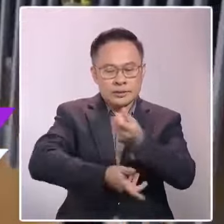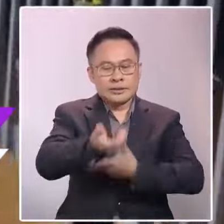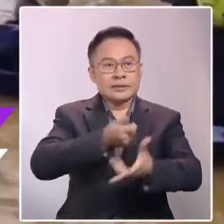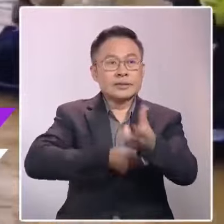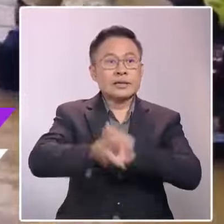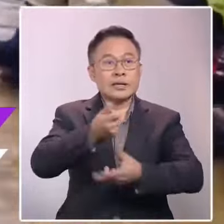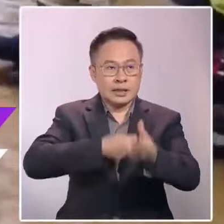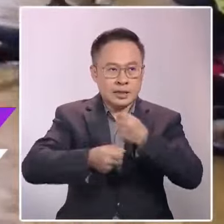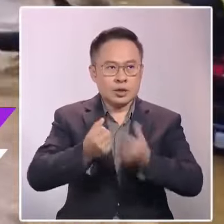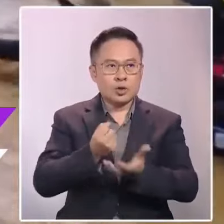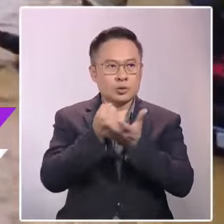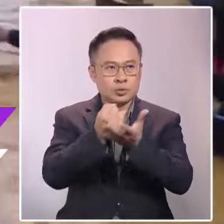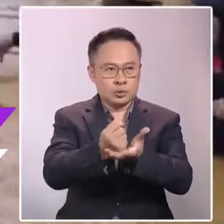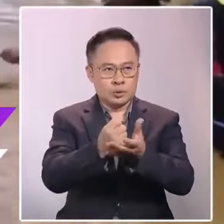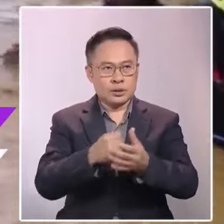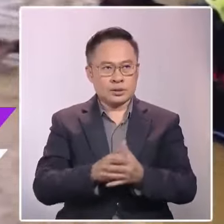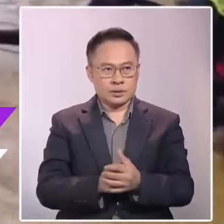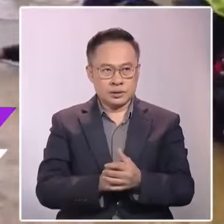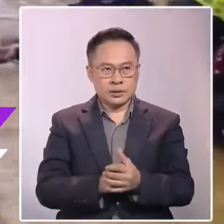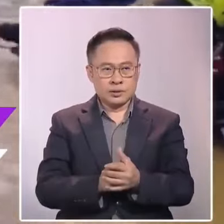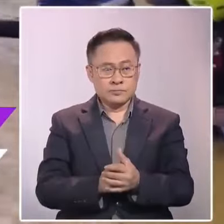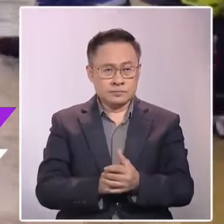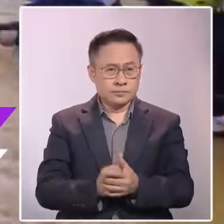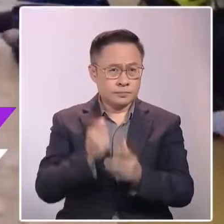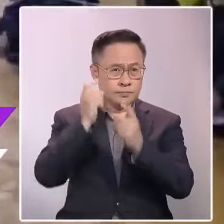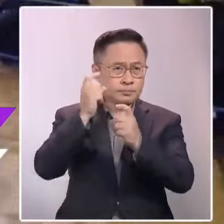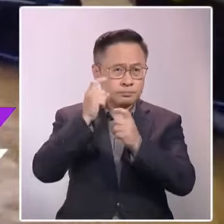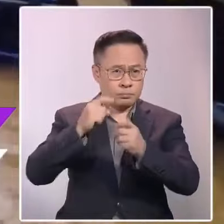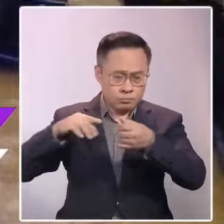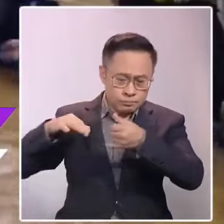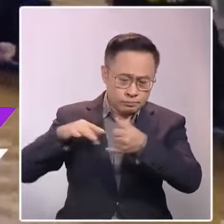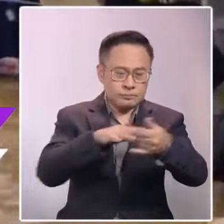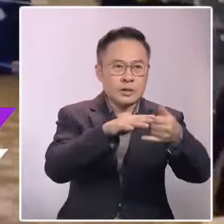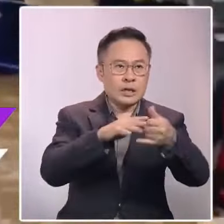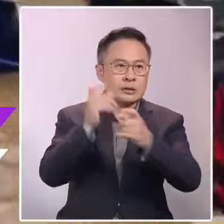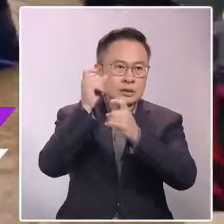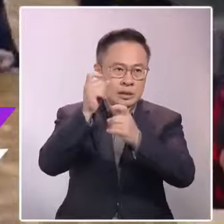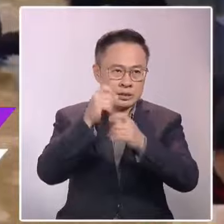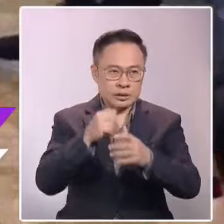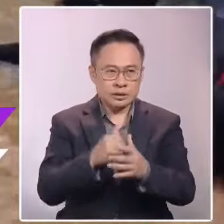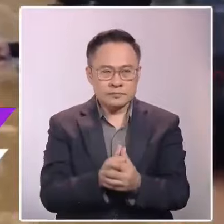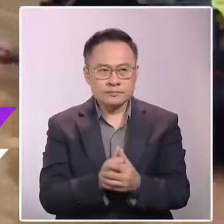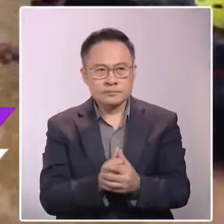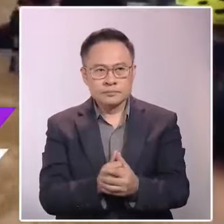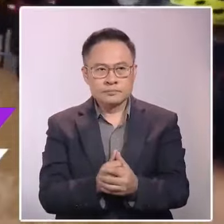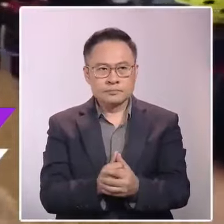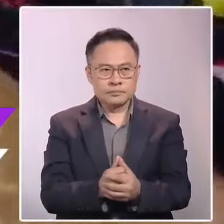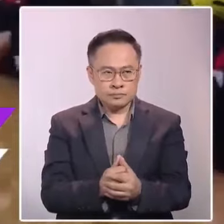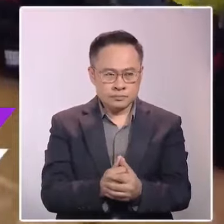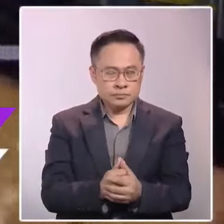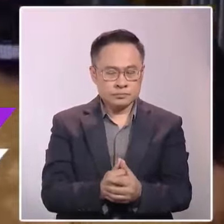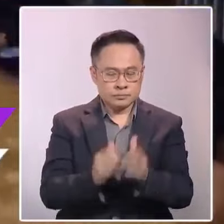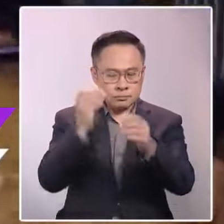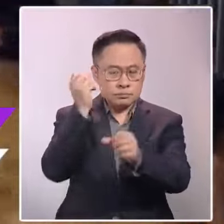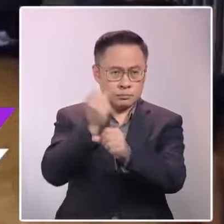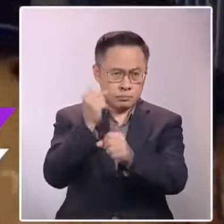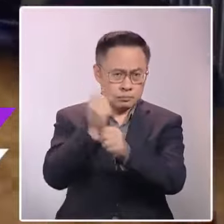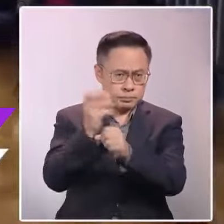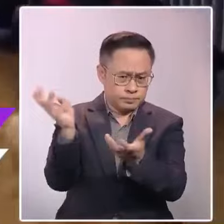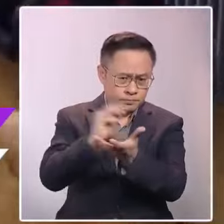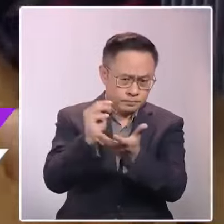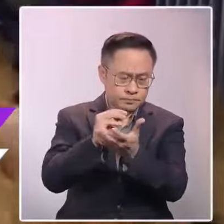ผูกติดไว้ทั้งสองฝั่งเพราะว่าอันตรายเหมือนกันนะจากเหตุการณ์ที่เกิดขึ้นนี้เราจะเห็นว่ามีอาสาสมัครมีหน่ว